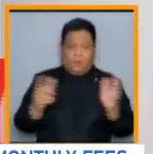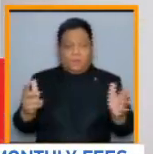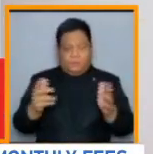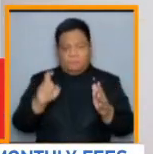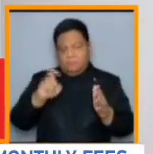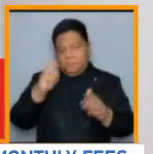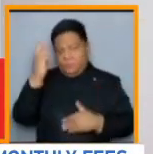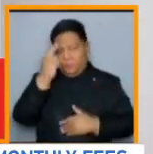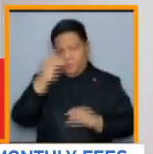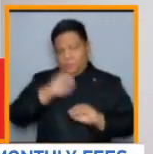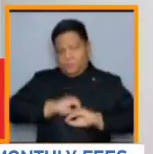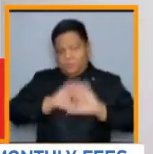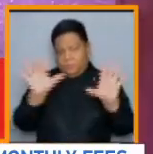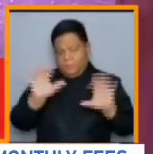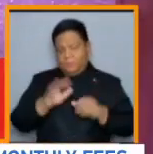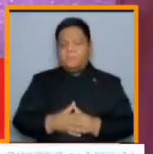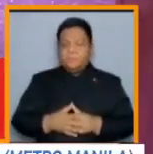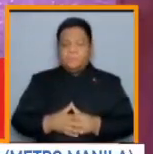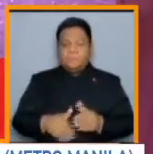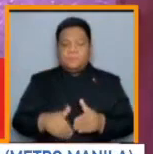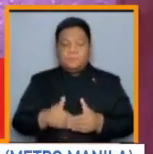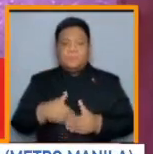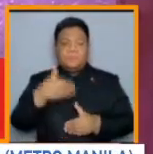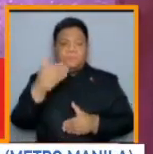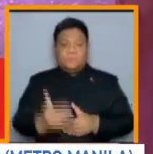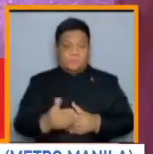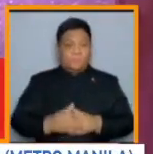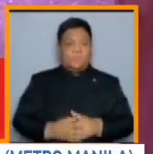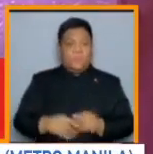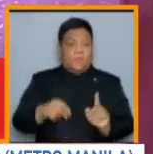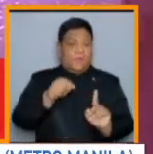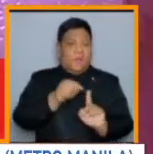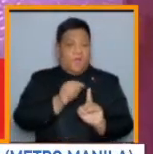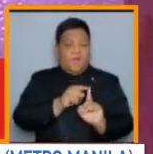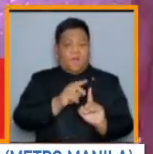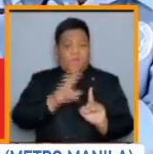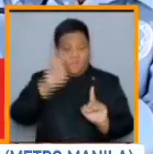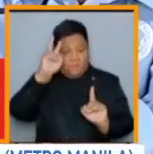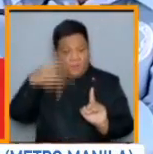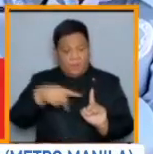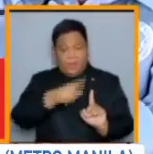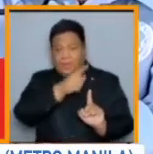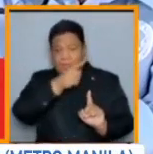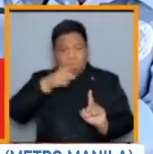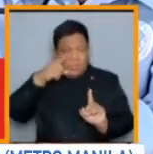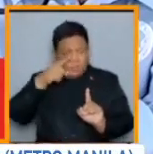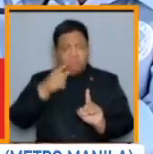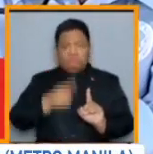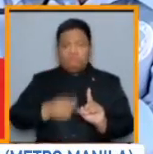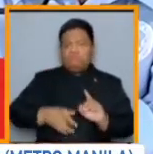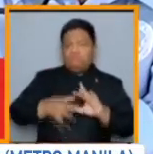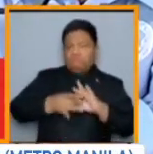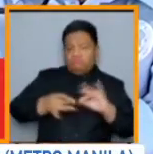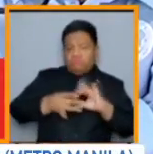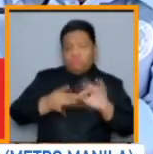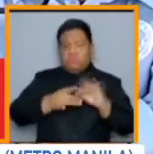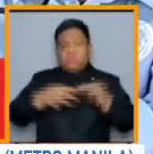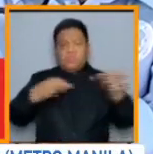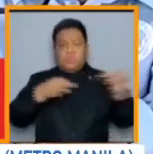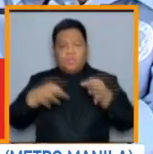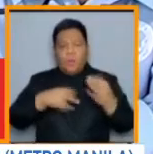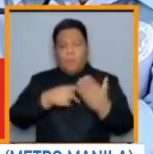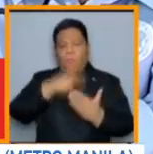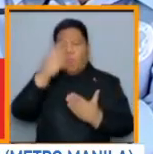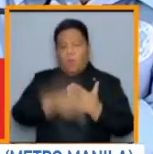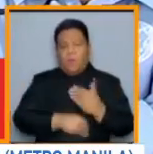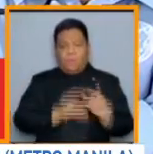Sa isa namang statement, tinalakay ni Vice President Lenny Robredo ang ilang programa ng kanyang opisina gaya ng Angat Buhay na nakatulong daw